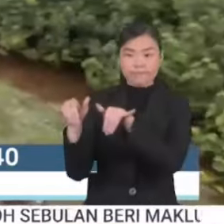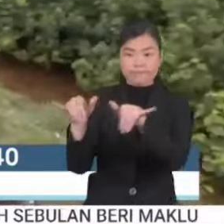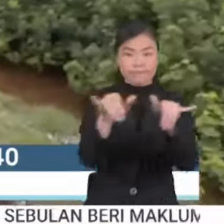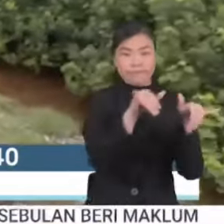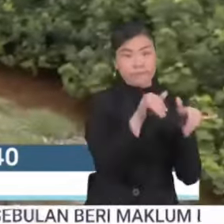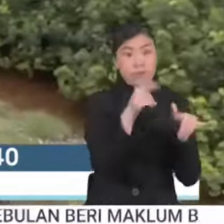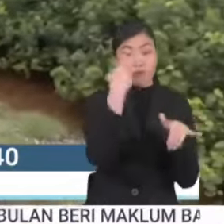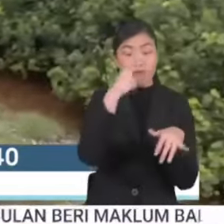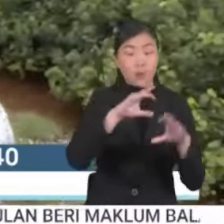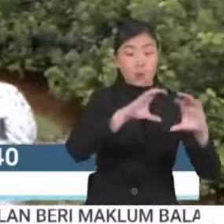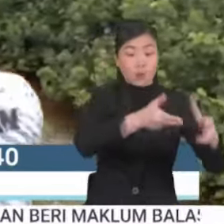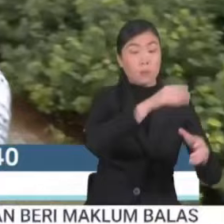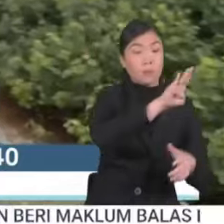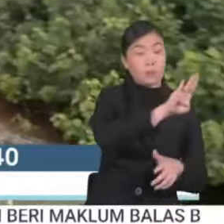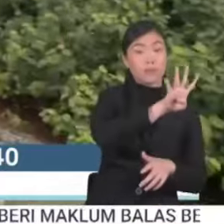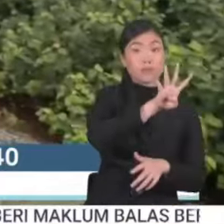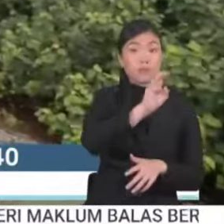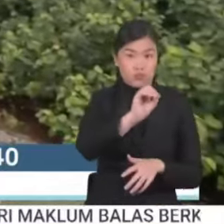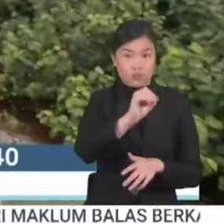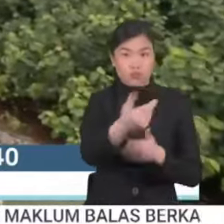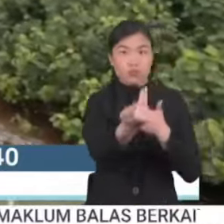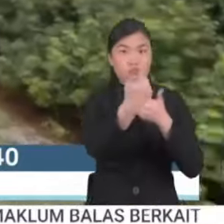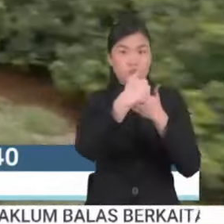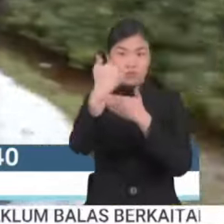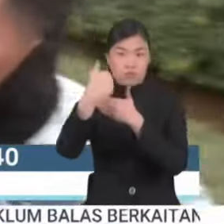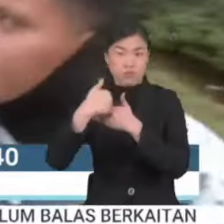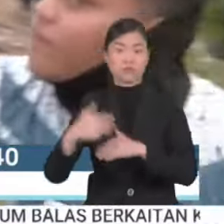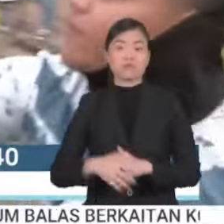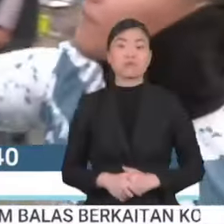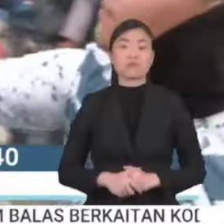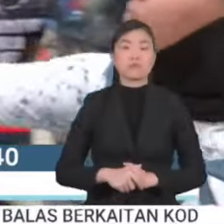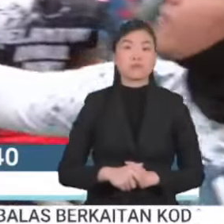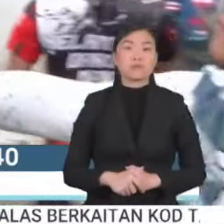golongan B40 untuk turut mengambil bahagian.